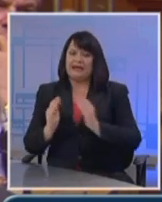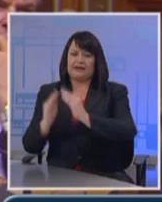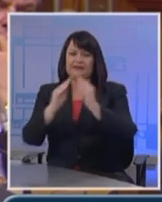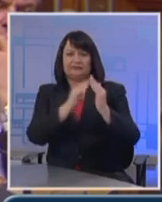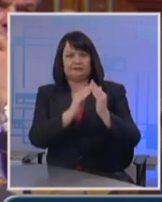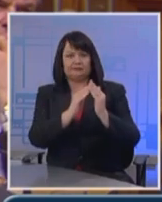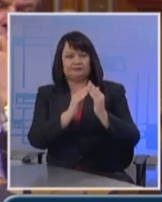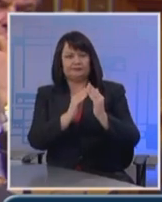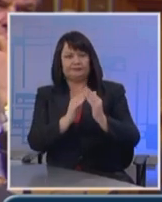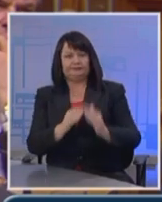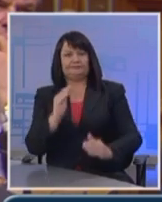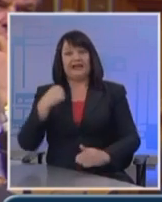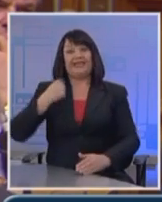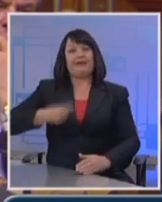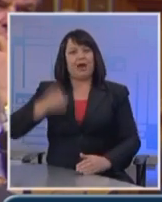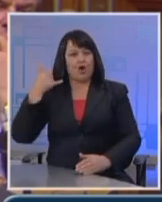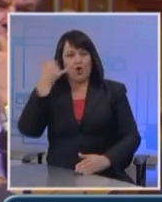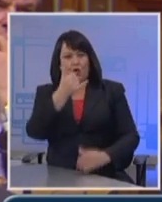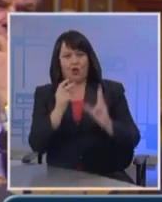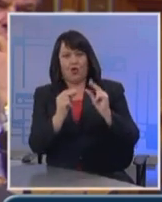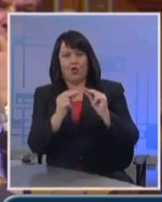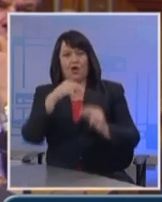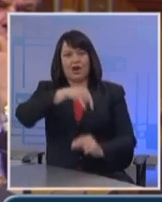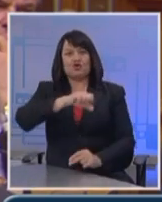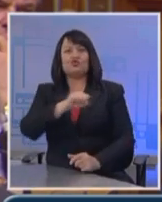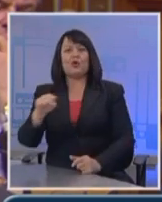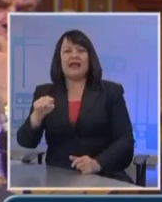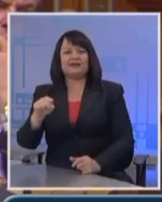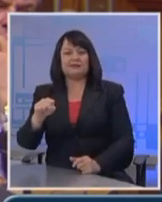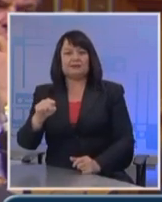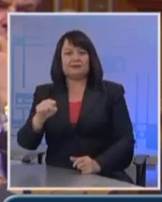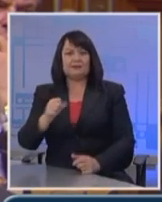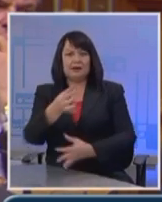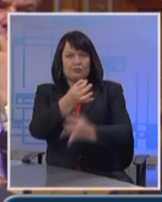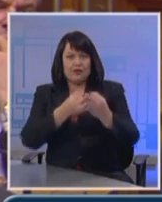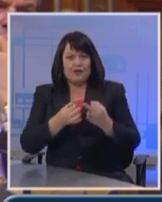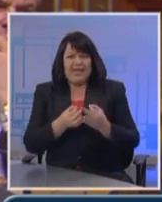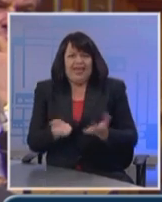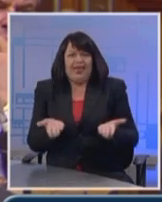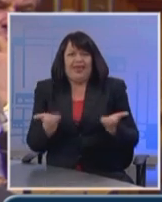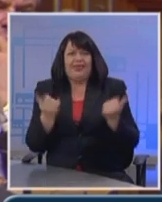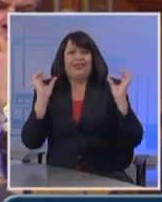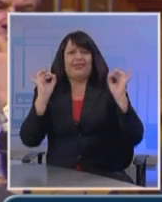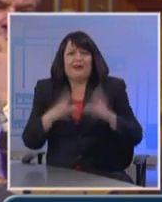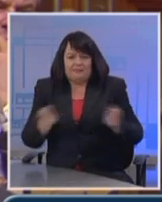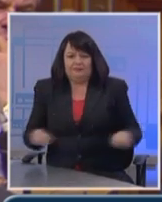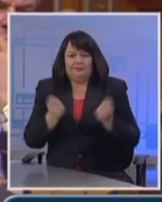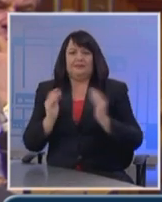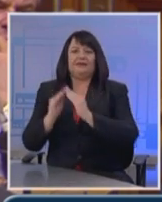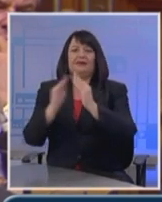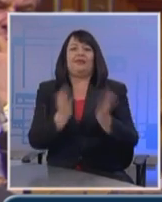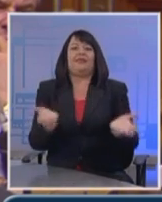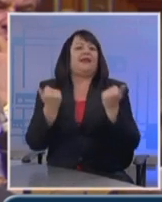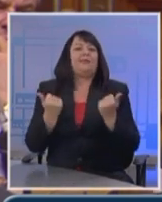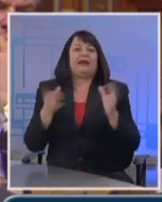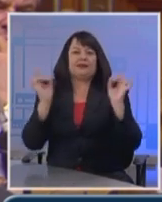είχαμε με τον Δήμαρχο Ευόσμου, τον κύριο Πέτρο Σούλα, μας διαβεβαίωσε ότι δεν υπάρχει καμία εργατική κατοικία στον Εύωσμο.